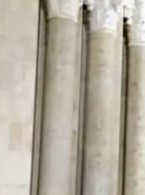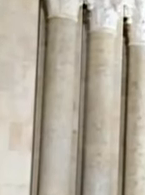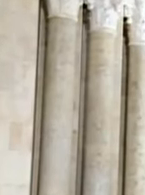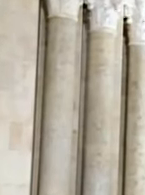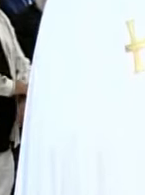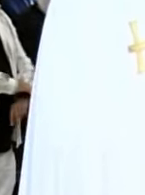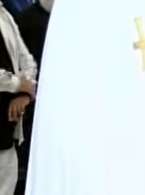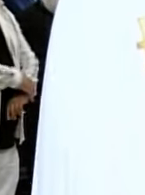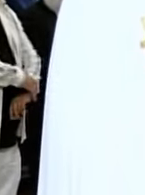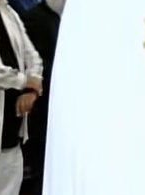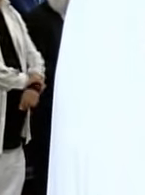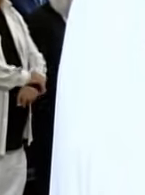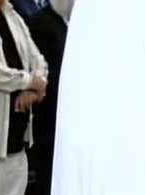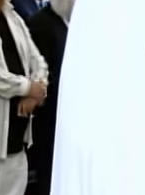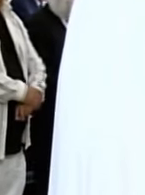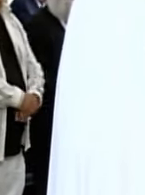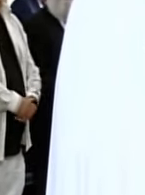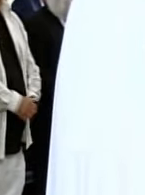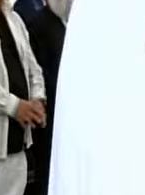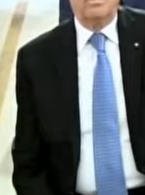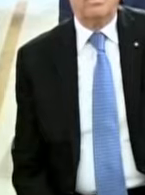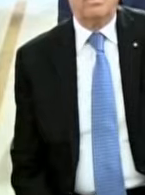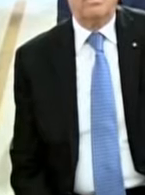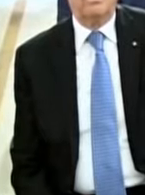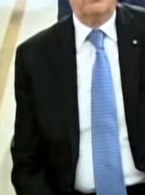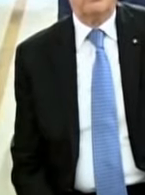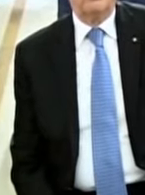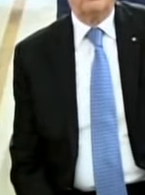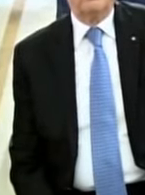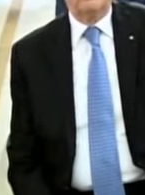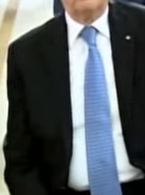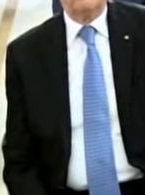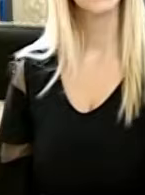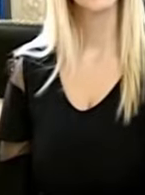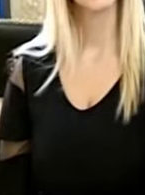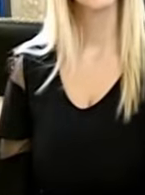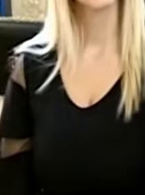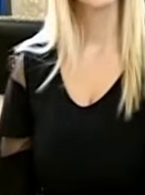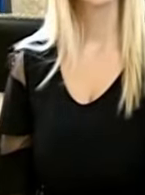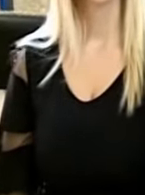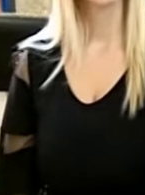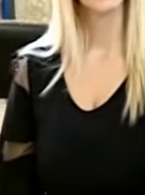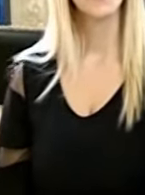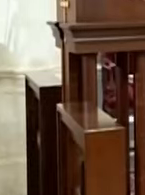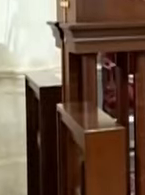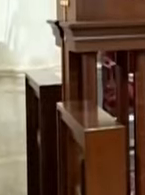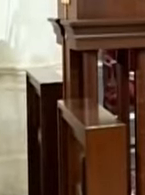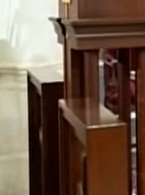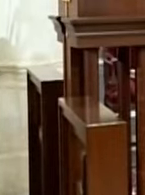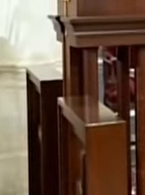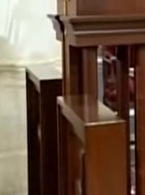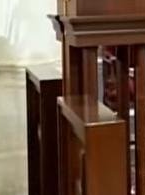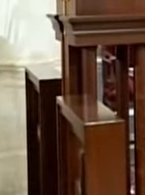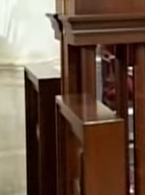الالهي بمناسبه عيد سيده الزروع على نيه المزارعين والقطاع الزراعي الراعي دع الدوله الى دعم المزارعين